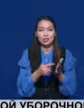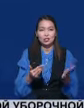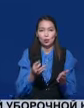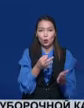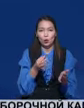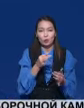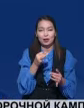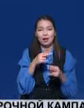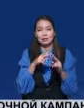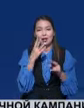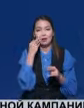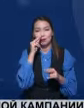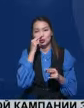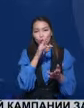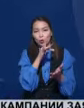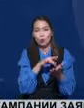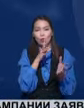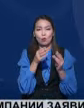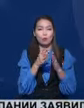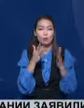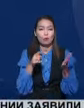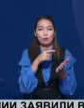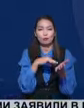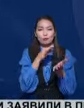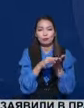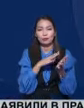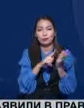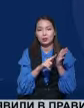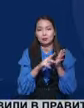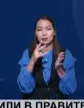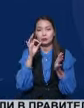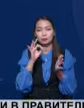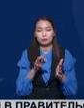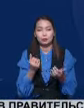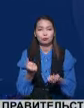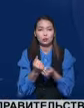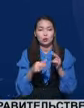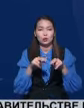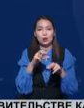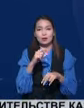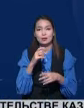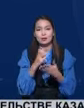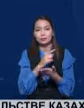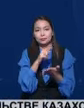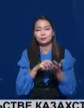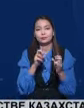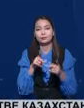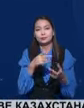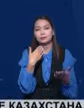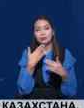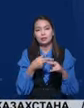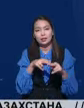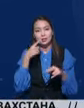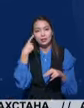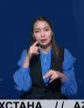Алматы и Шымкента. В целом, большинство опрошенных, почти 73%, поддерживают строительство АЭС. На вопрос, как вы относитесь к этой идее,